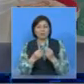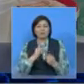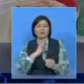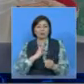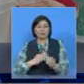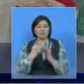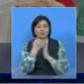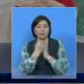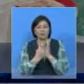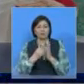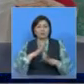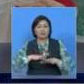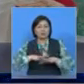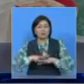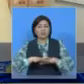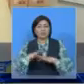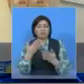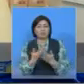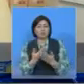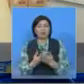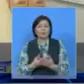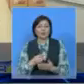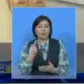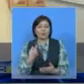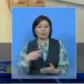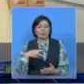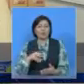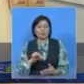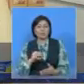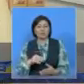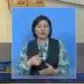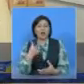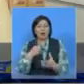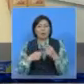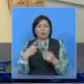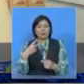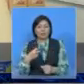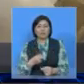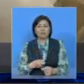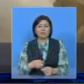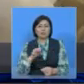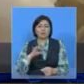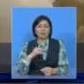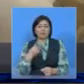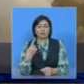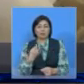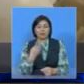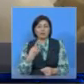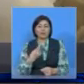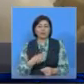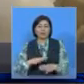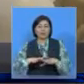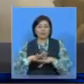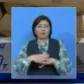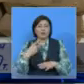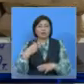10-15% ниже рыночных. Например, стоимость литра молока составила 200 тенге, десяток яиц первой категории на ярмарке